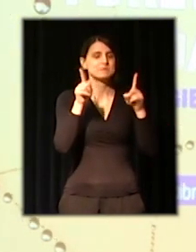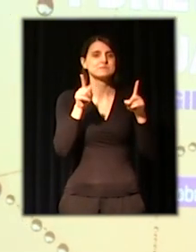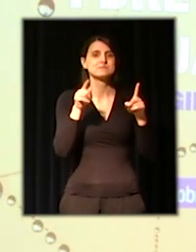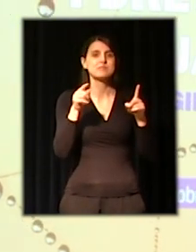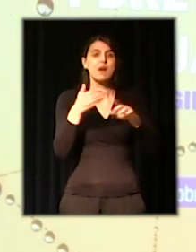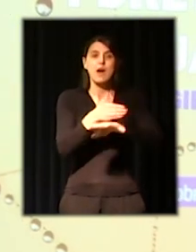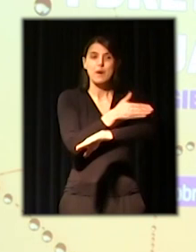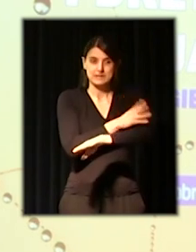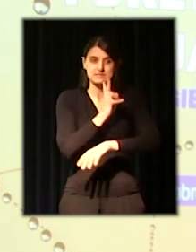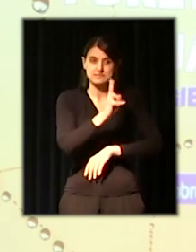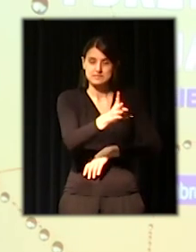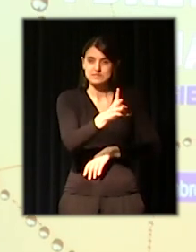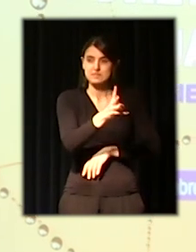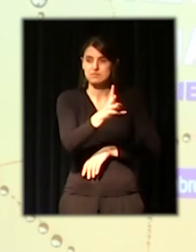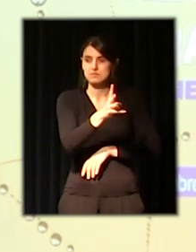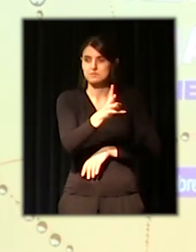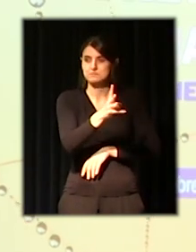que abans que